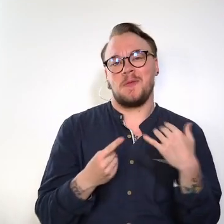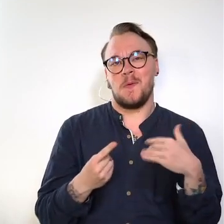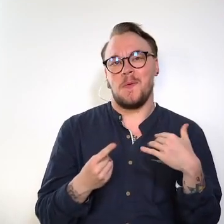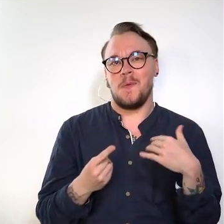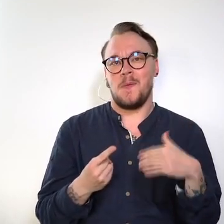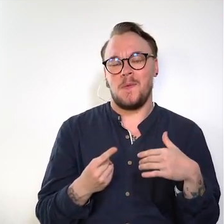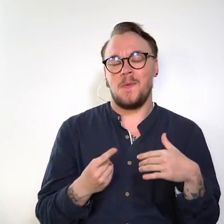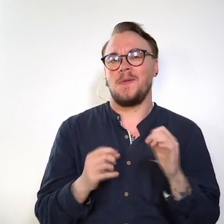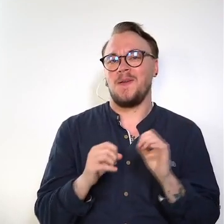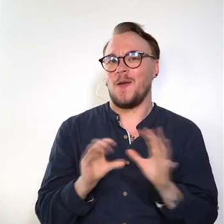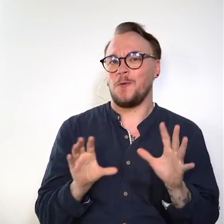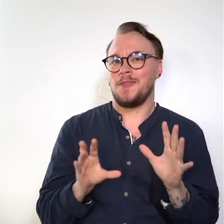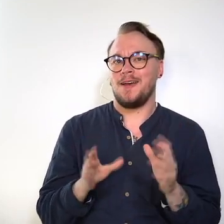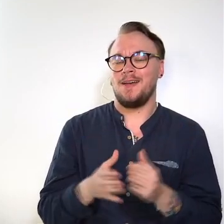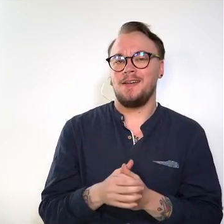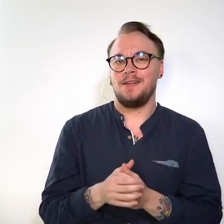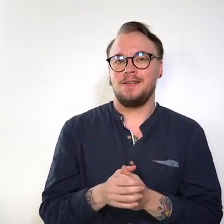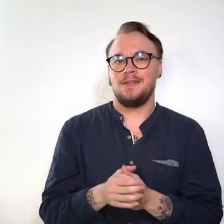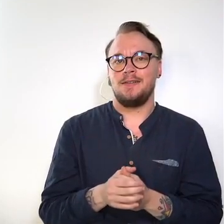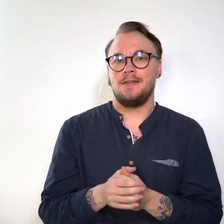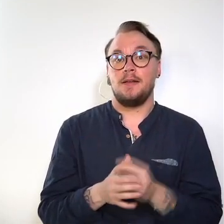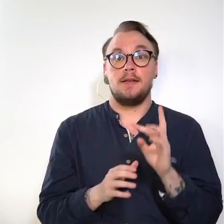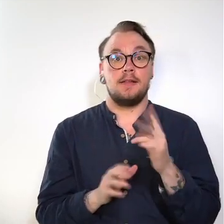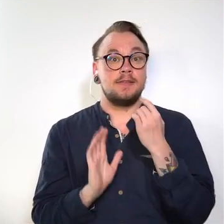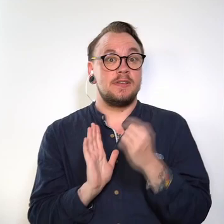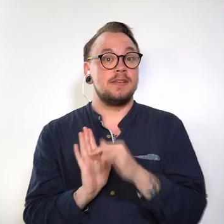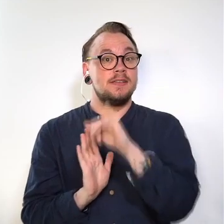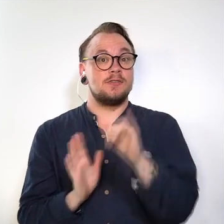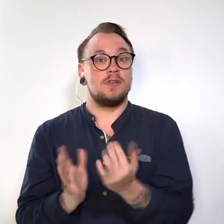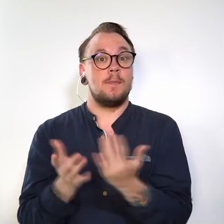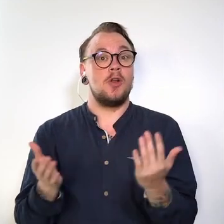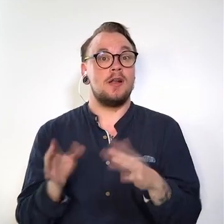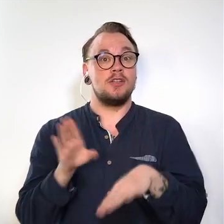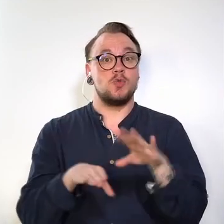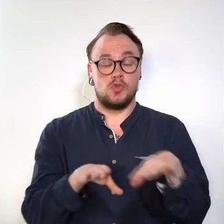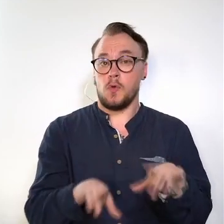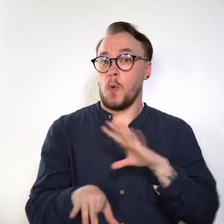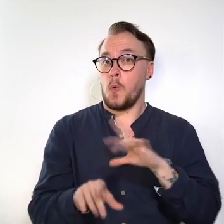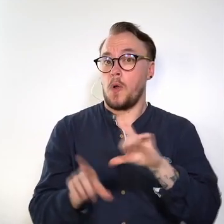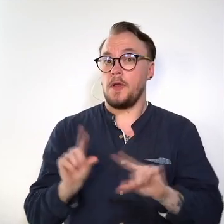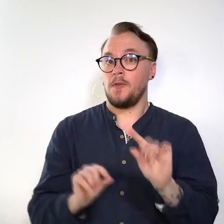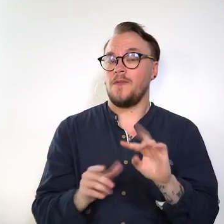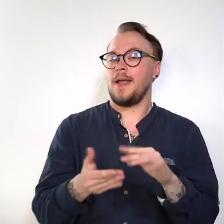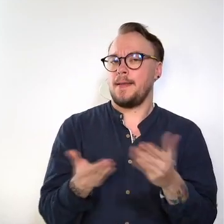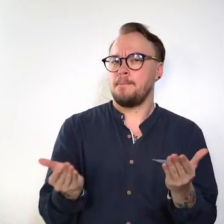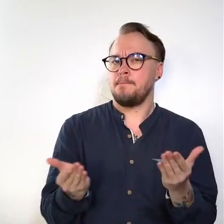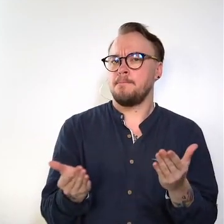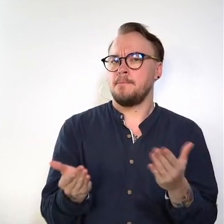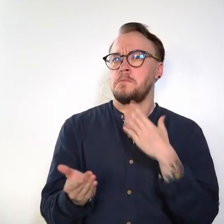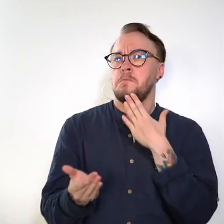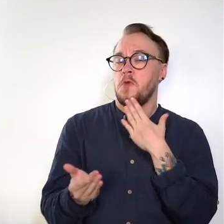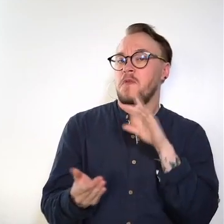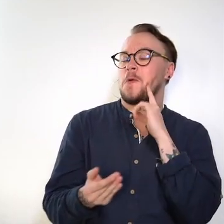riippuu myös se, että millä tavalla esimerkiksi seksuaalisuuden moninaisuutta voidaan käsitellä. Ja hyvin lupaavalta kuulostaa myös tämä Jussin